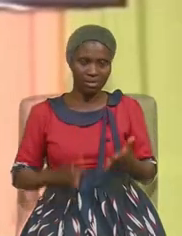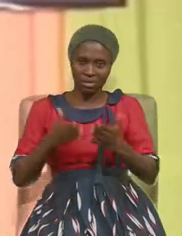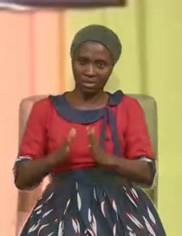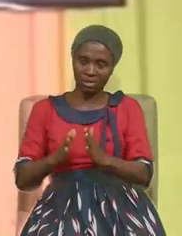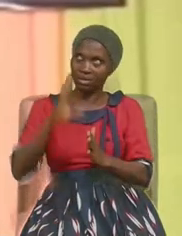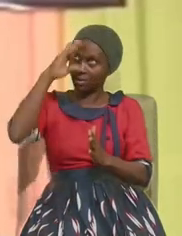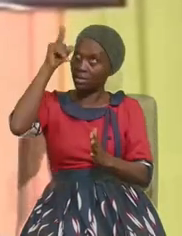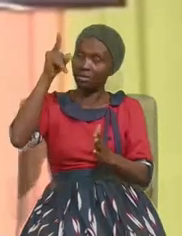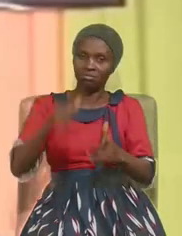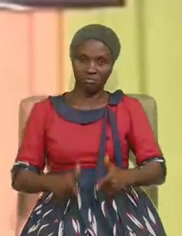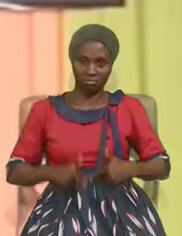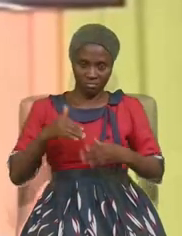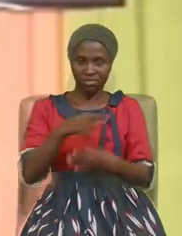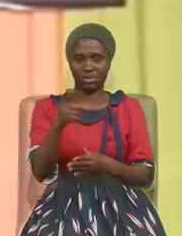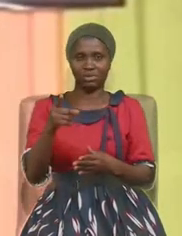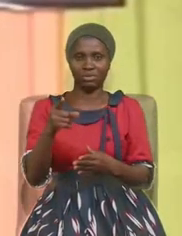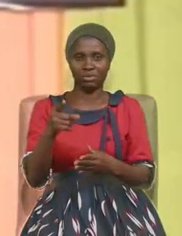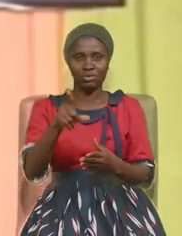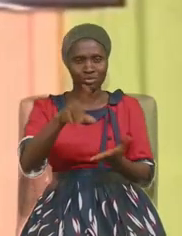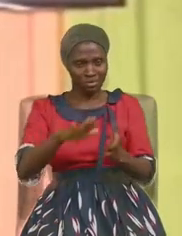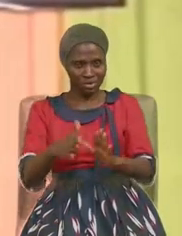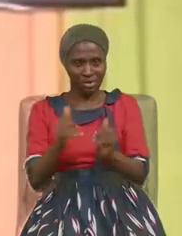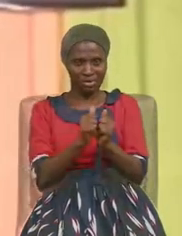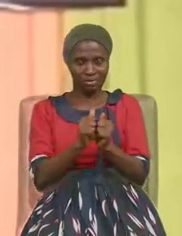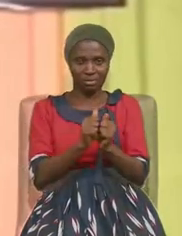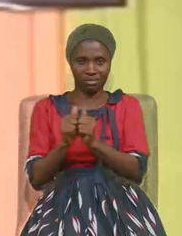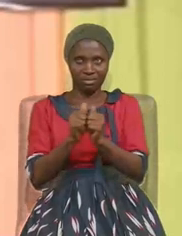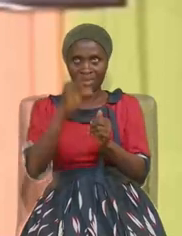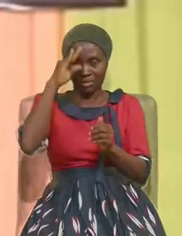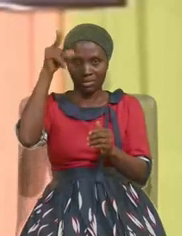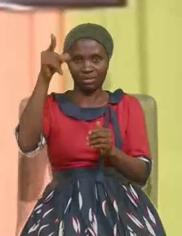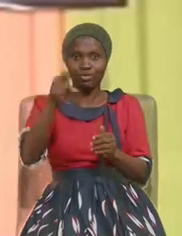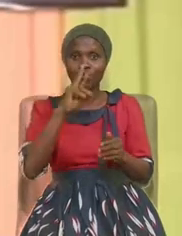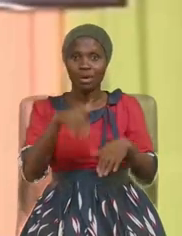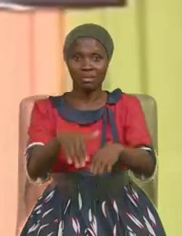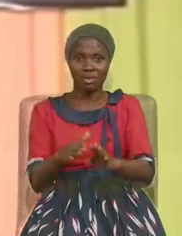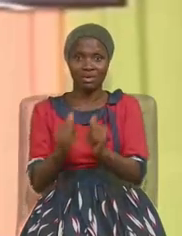qu'il vive en toi. Tu es mort avec lui. Tu es enseveli avec lui.